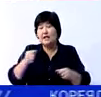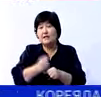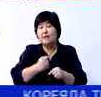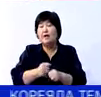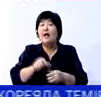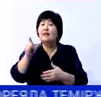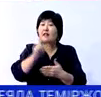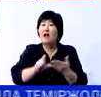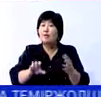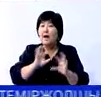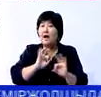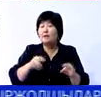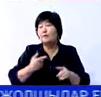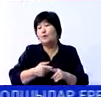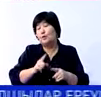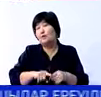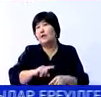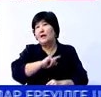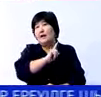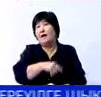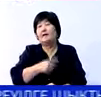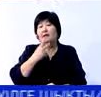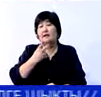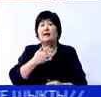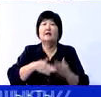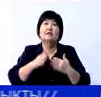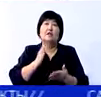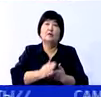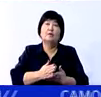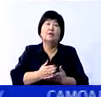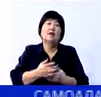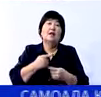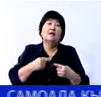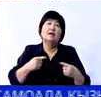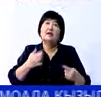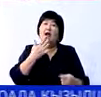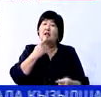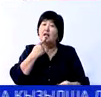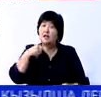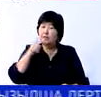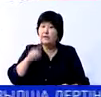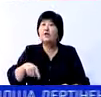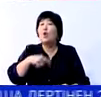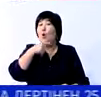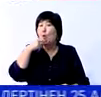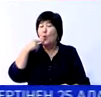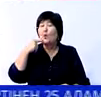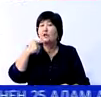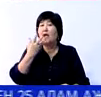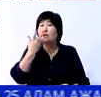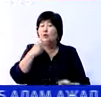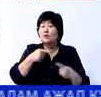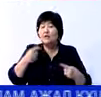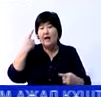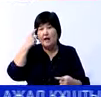тақпа айтып жатыр. Міне осыған қатты ырза болып толқып тұрмын. Шет тілше де білет бұлар, орысша да түстерді жақсы